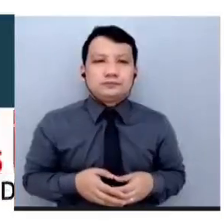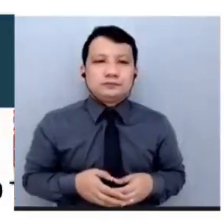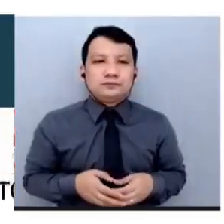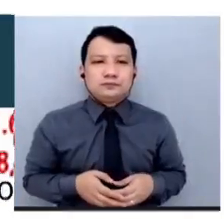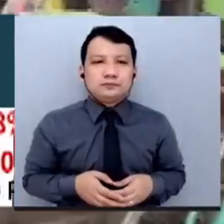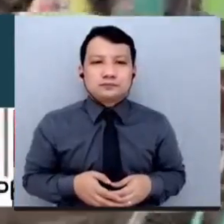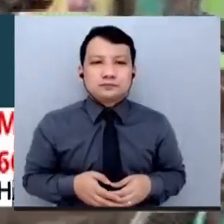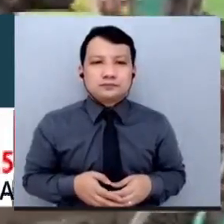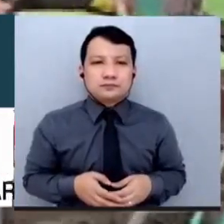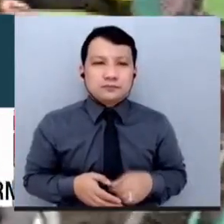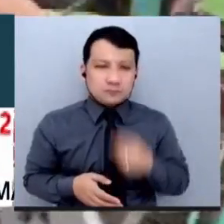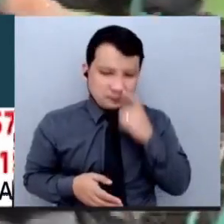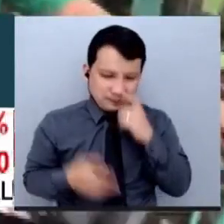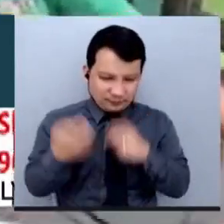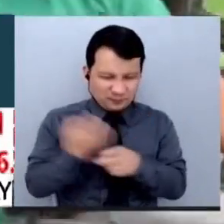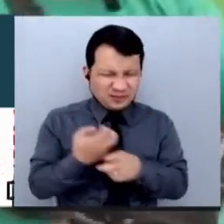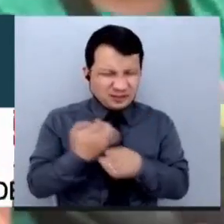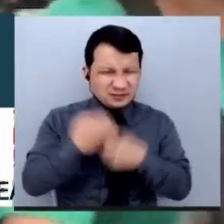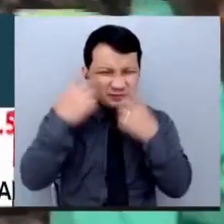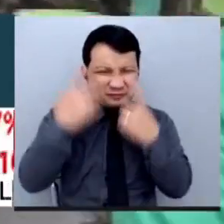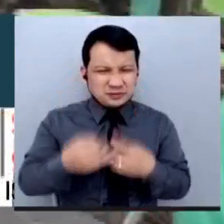Mahirap na desisyon yan eh.